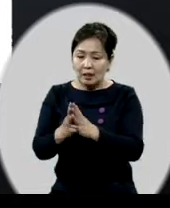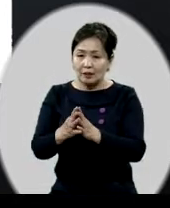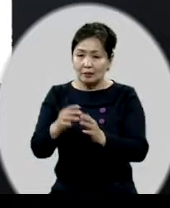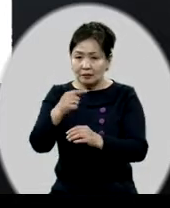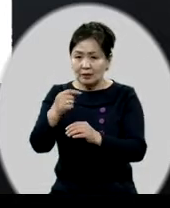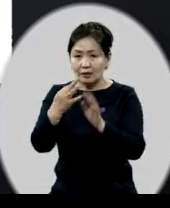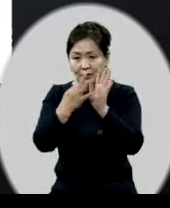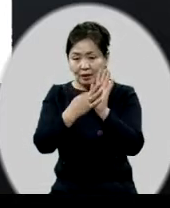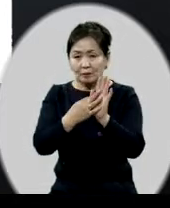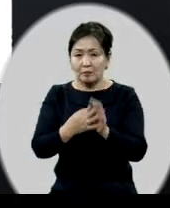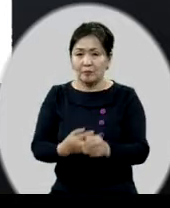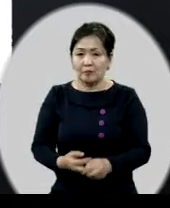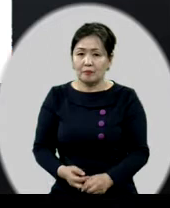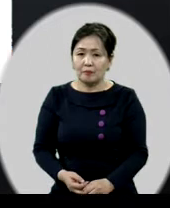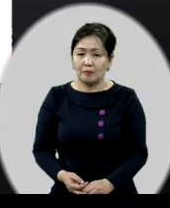18